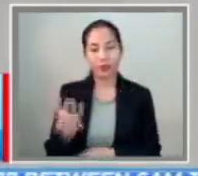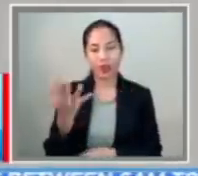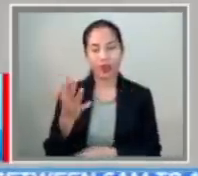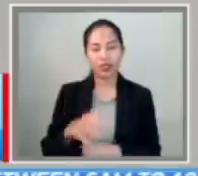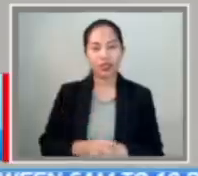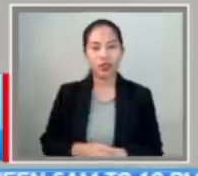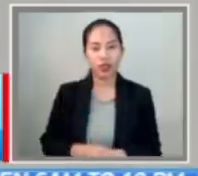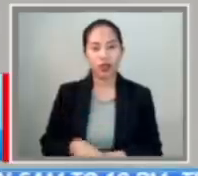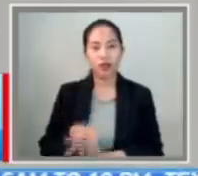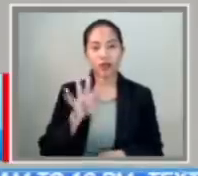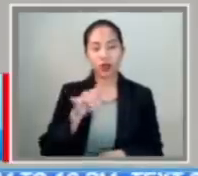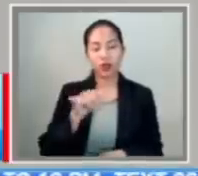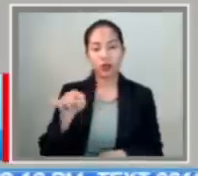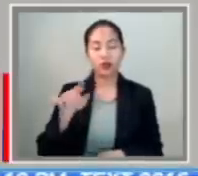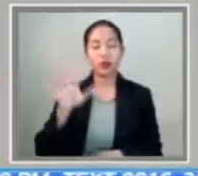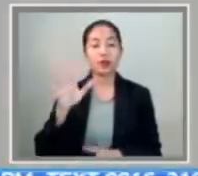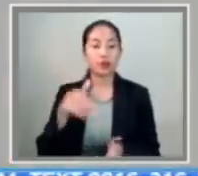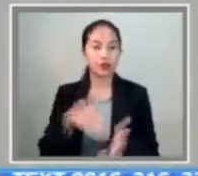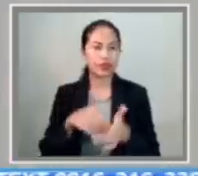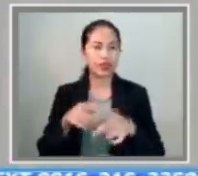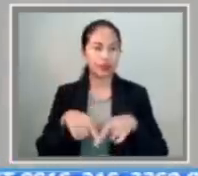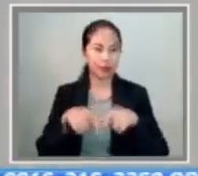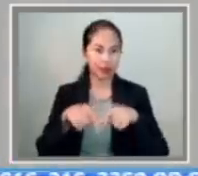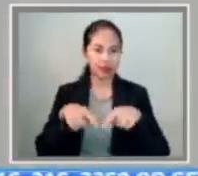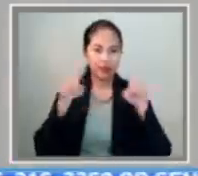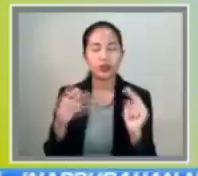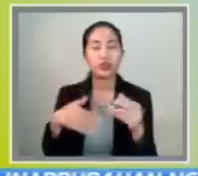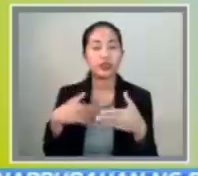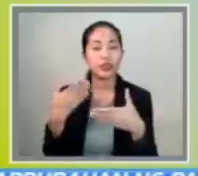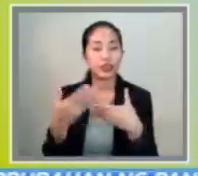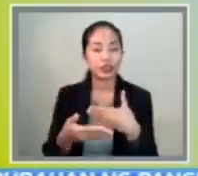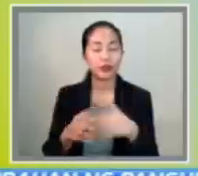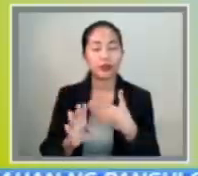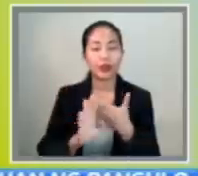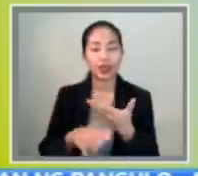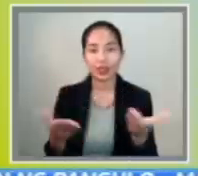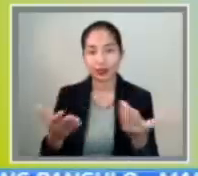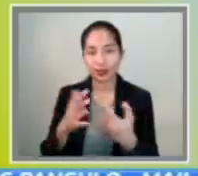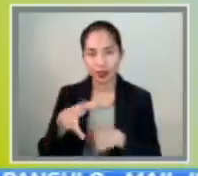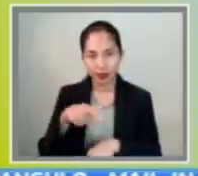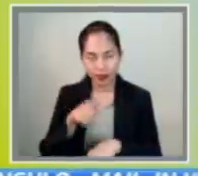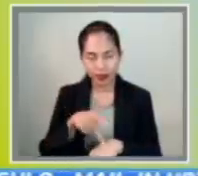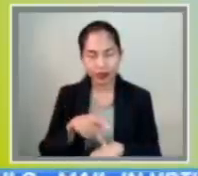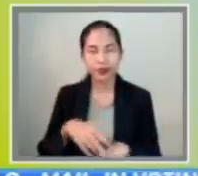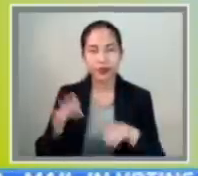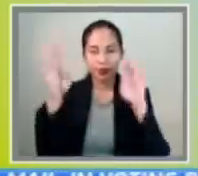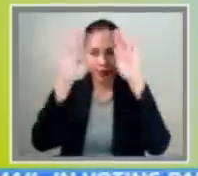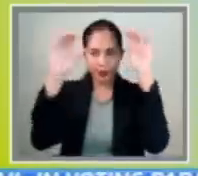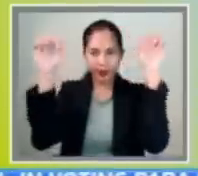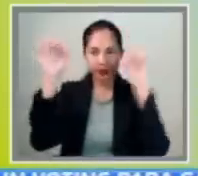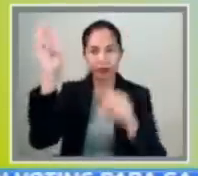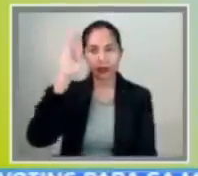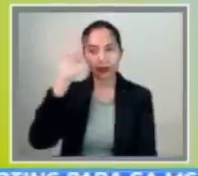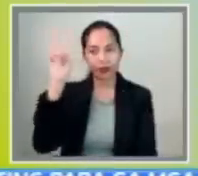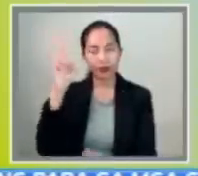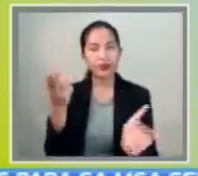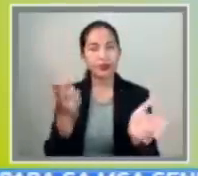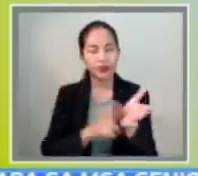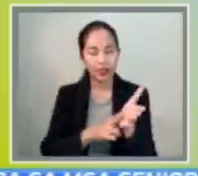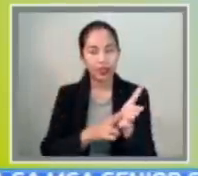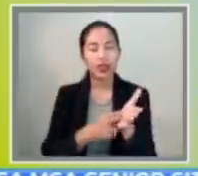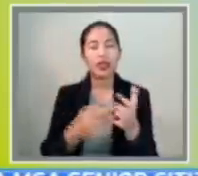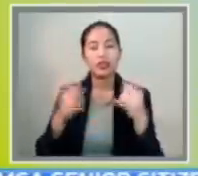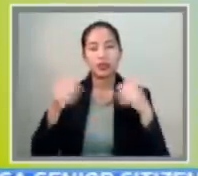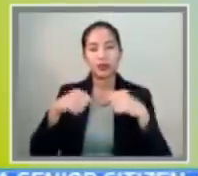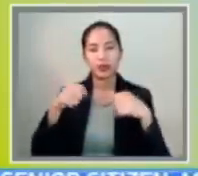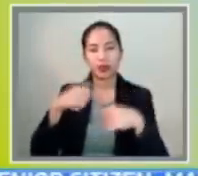4,000 hanggang 5,000 piso, depende po sa laki at syempre sa disenyo. Pinirmahan ni Pangulong Marcos ang renewal agreement para sa Malampaya Service